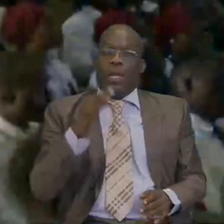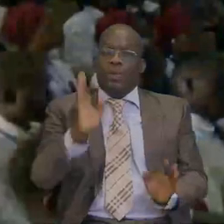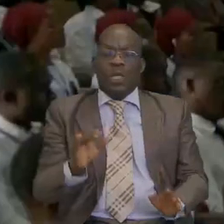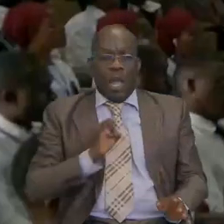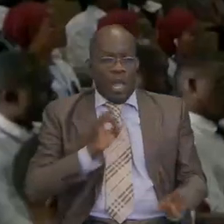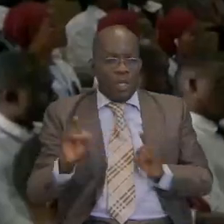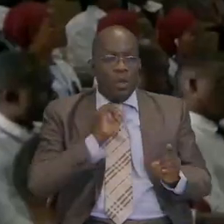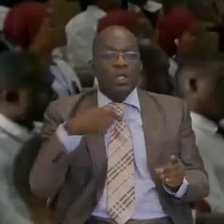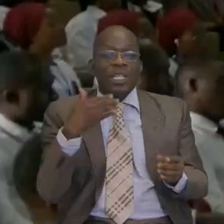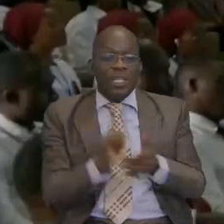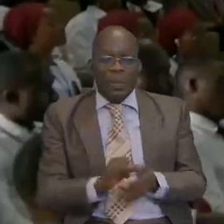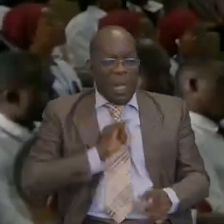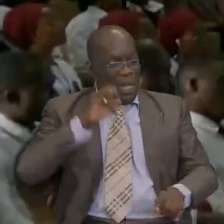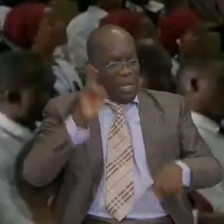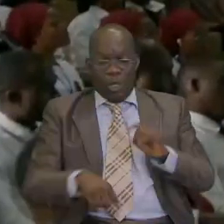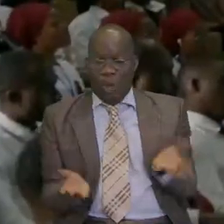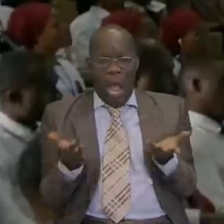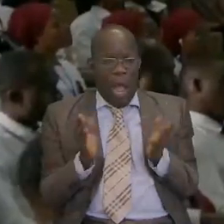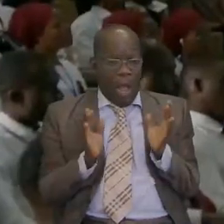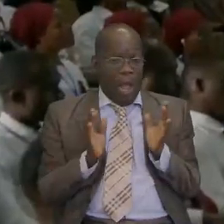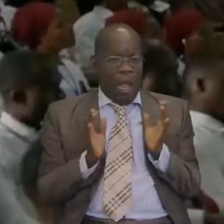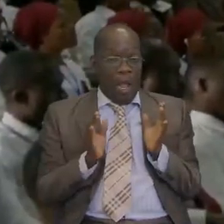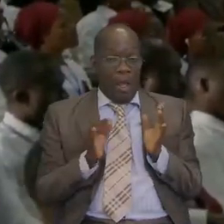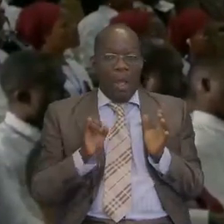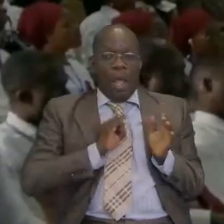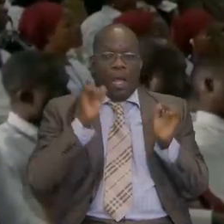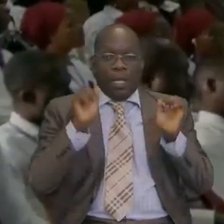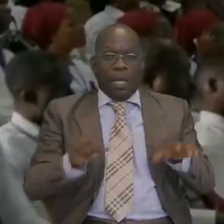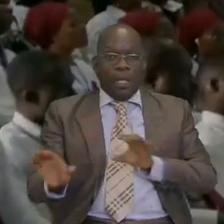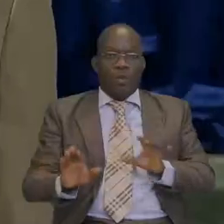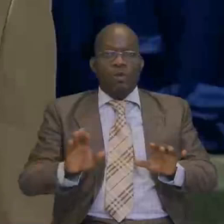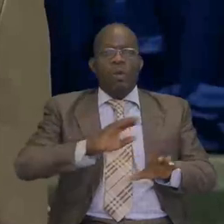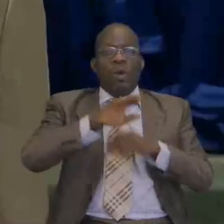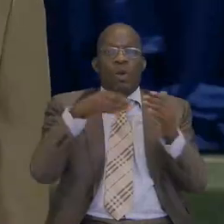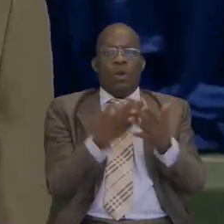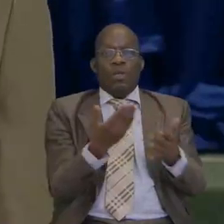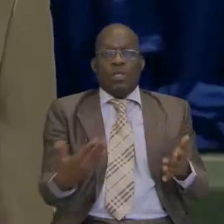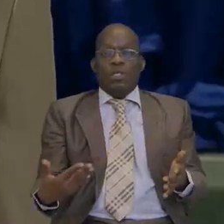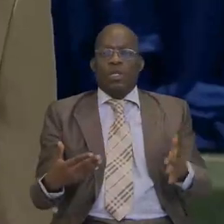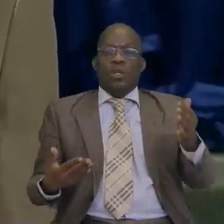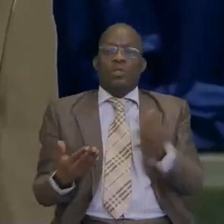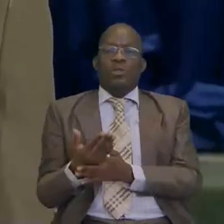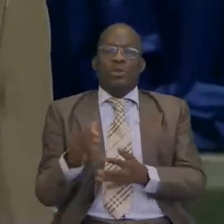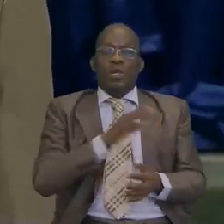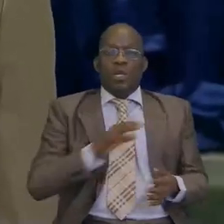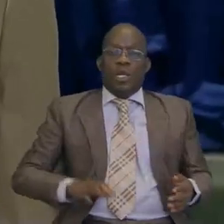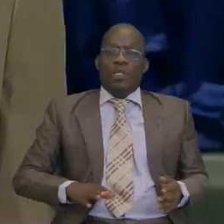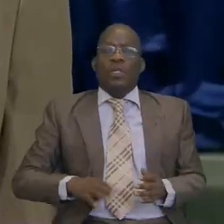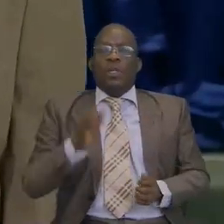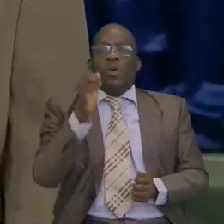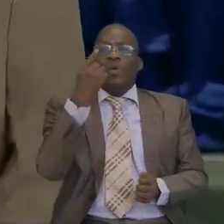ah, je ne peux pas. Moi, je puis tout par celui qui me